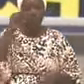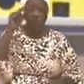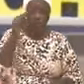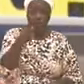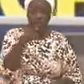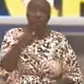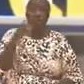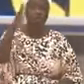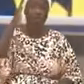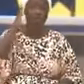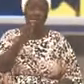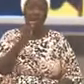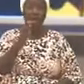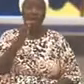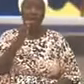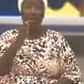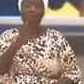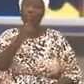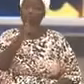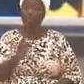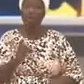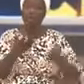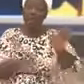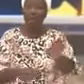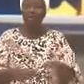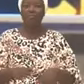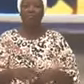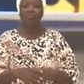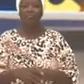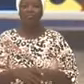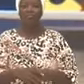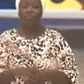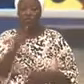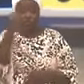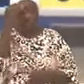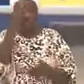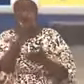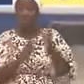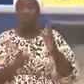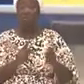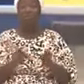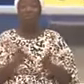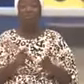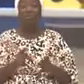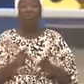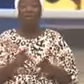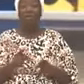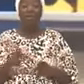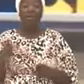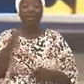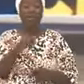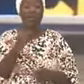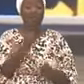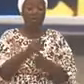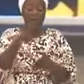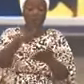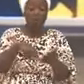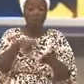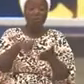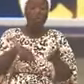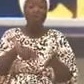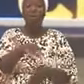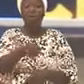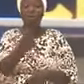mon rat vous savez cette personne élise une partie